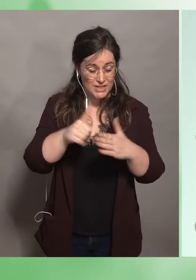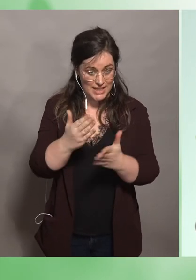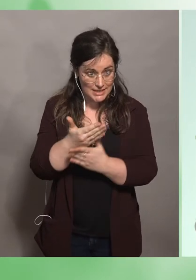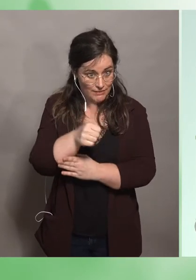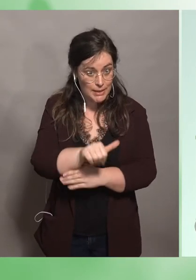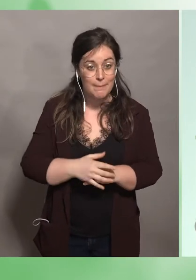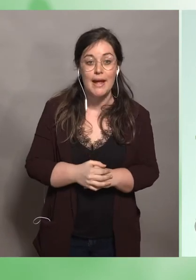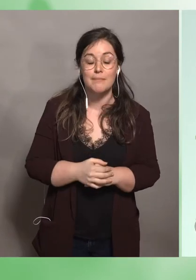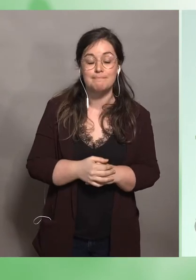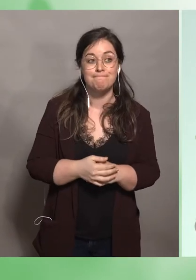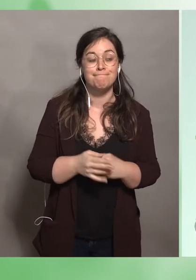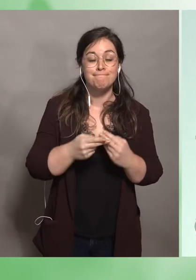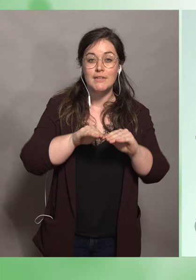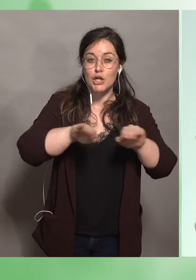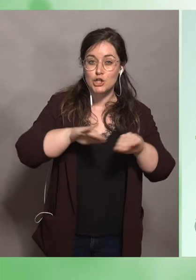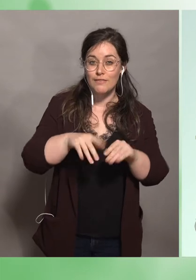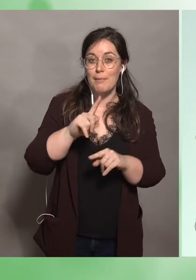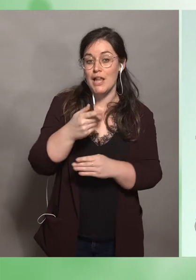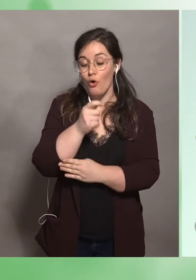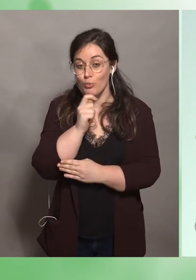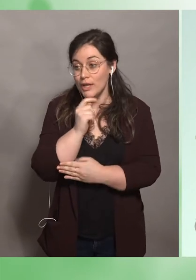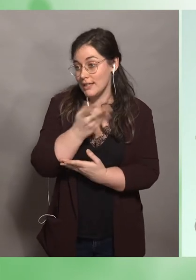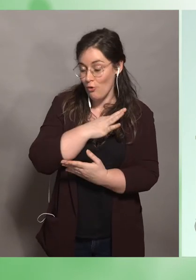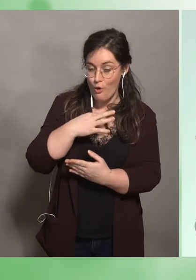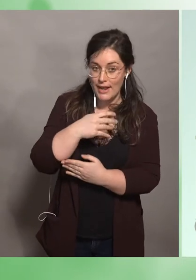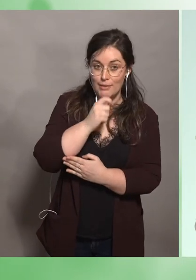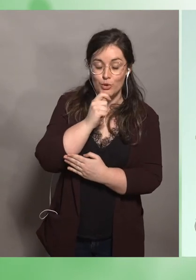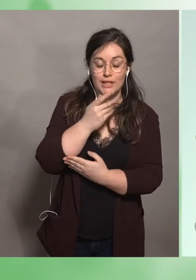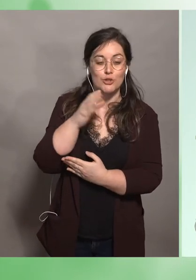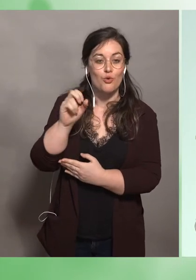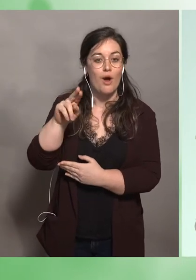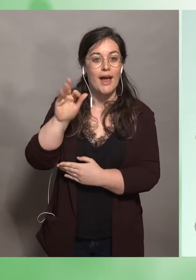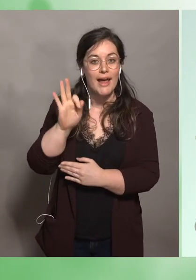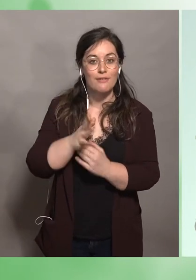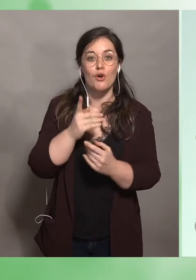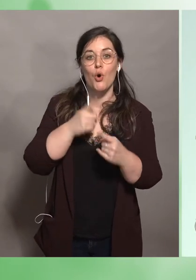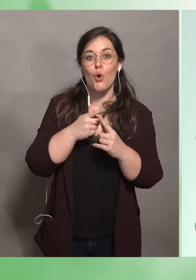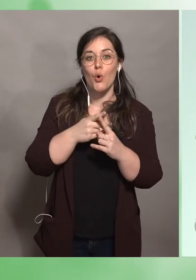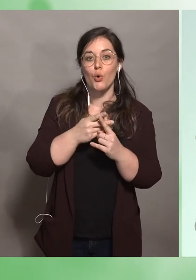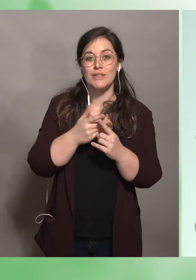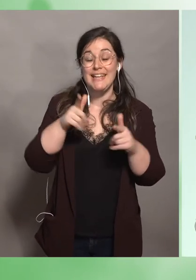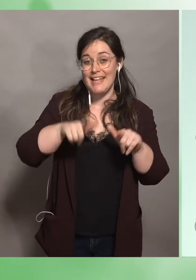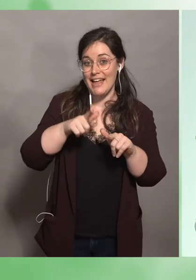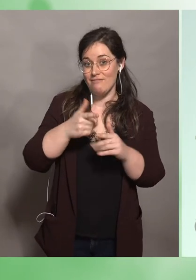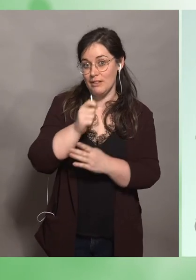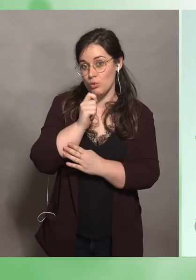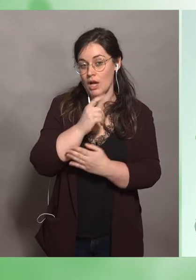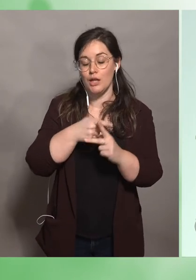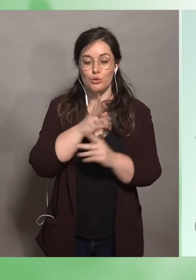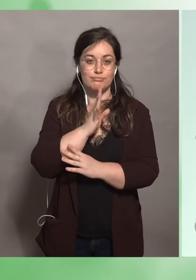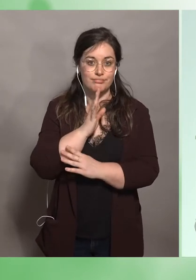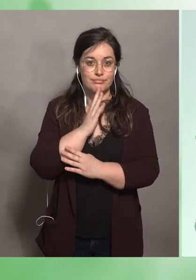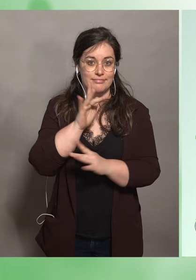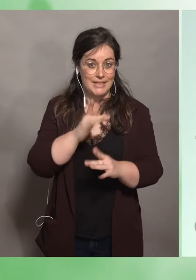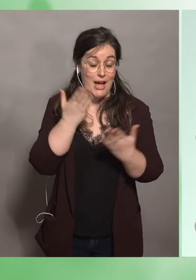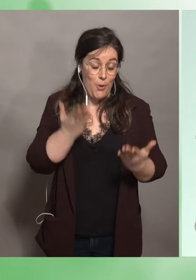Schwimmen ist Andreas auch ein Moderator, Kollege, Moderationskollege beim ORF und als Eventmoderator und Speaker unterwegs,